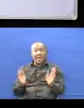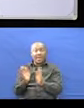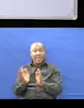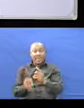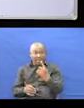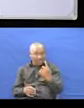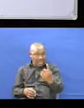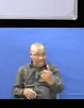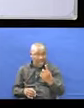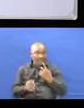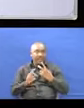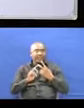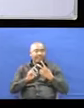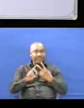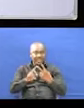mbili,